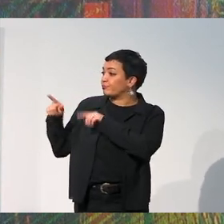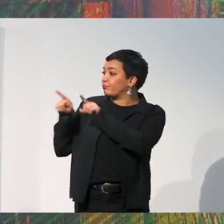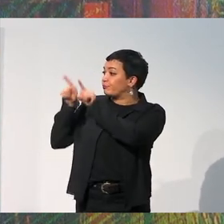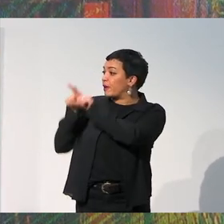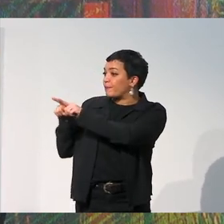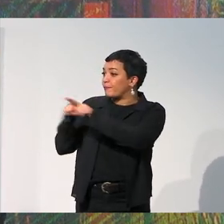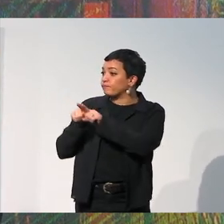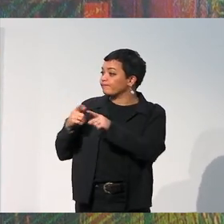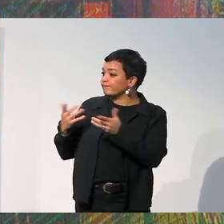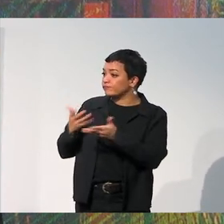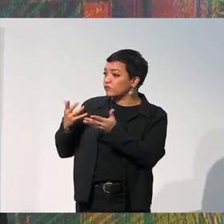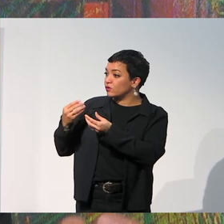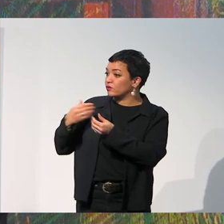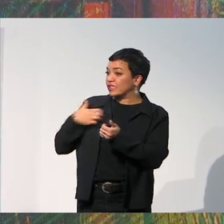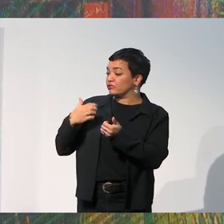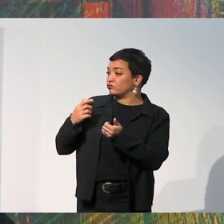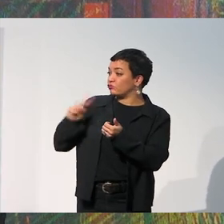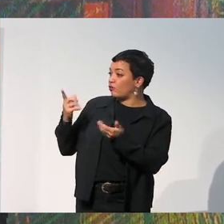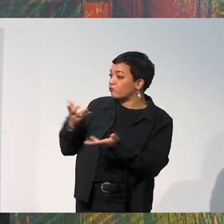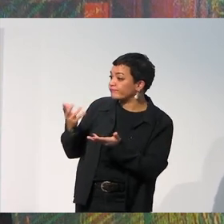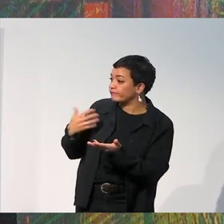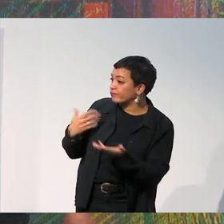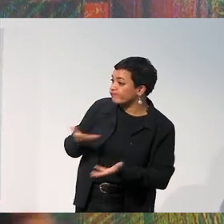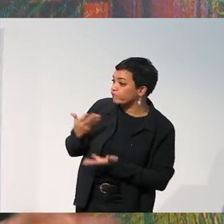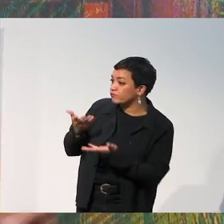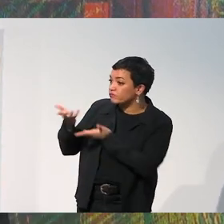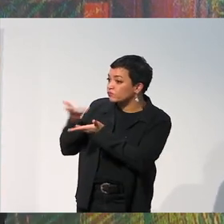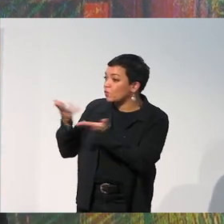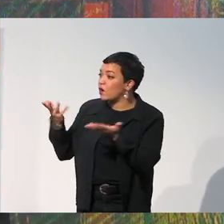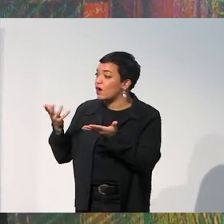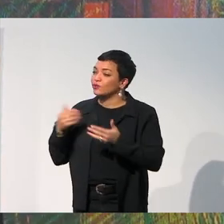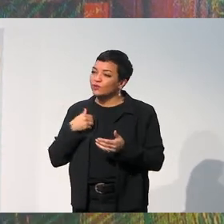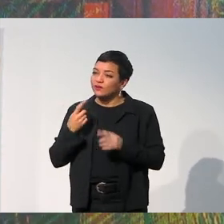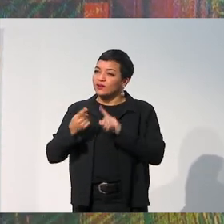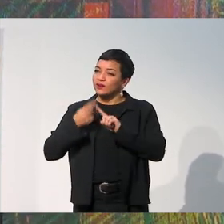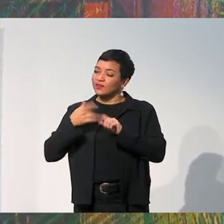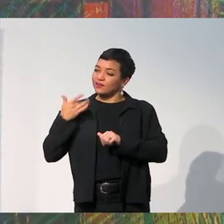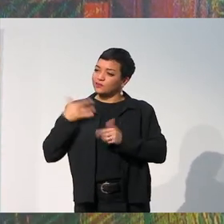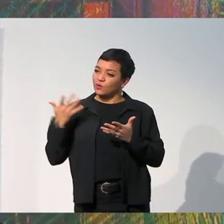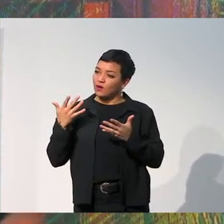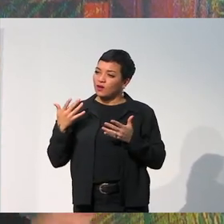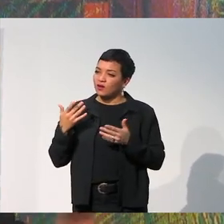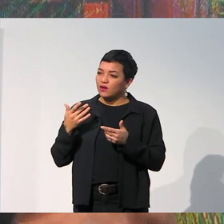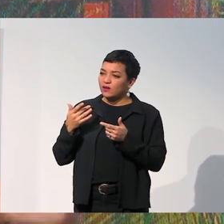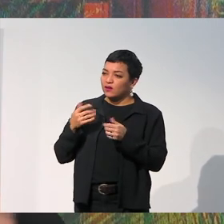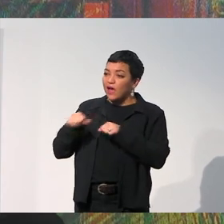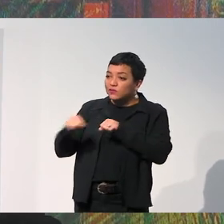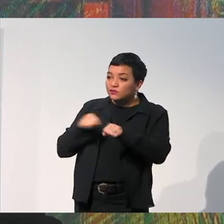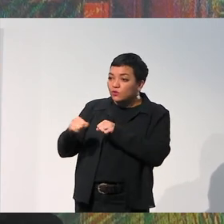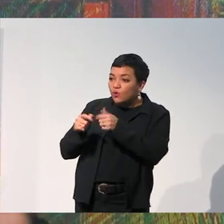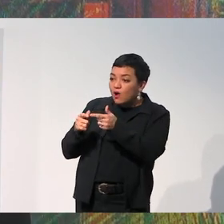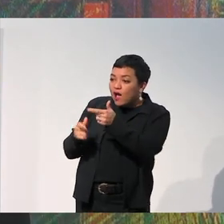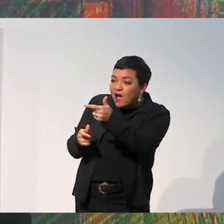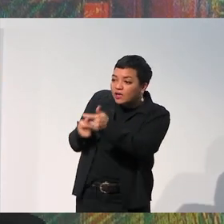Ce qui rend possible la vie sociale, l'amitié, c'est l'ajustement des conduites, des actions. Et donc